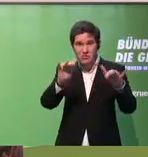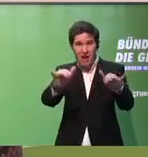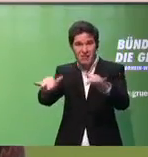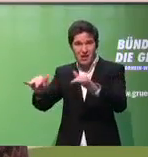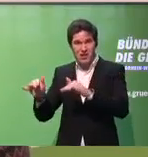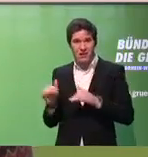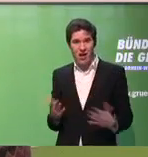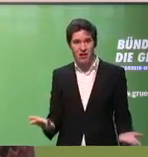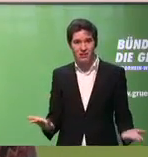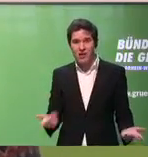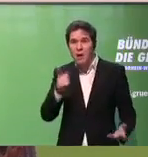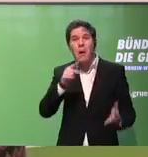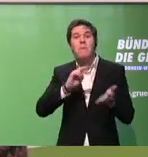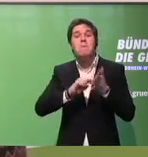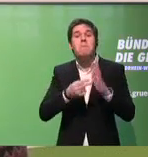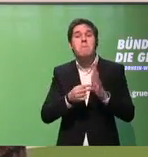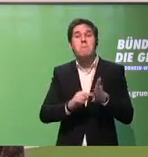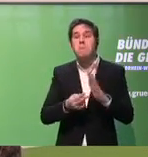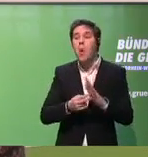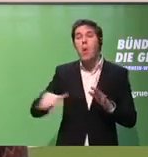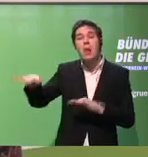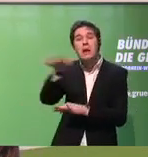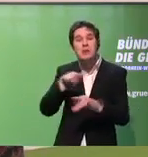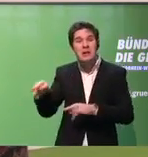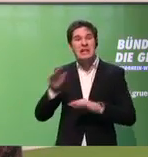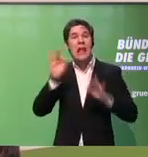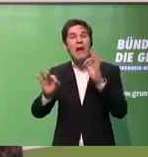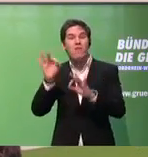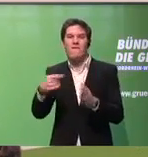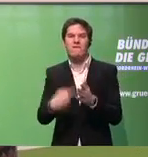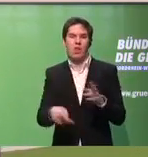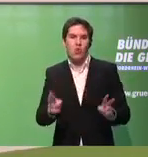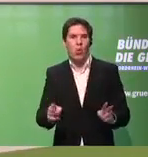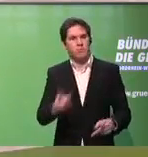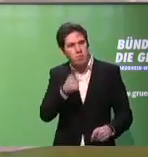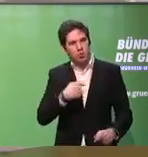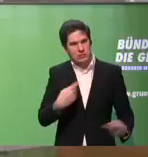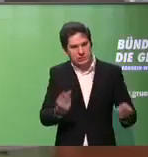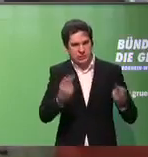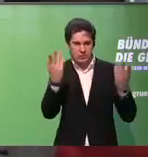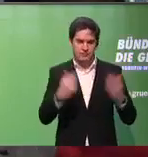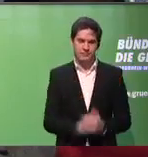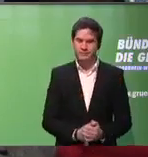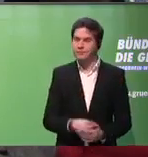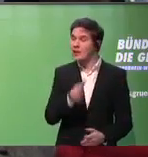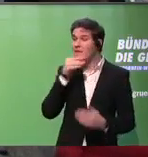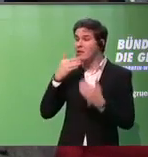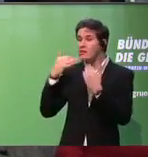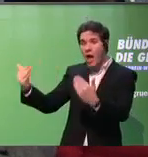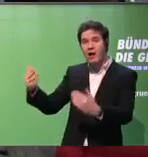politischen Willen, die politischen Mehrheiten dafür, die müssen wir noch schaffen. Vielen Dank, Rebecca.